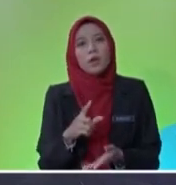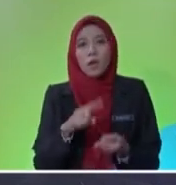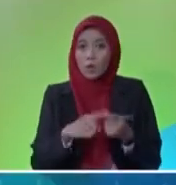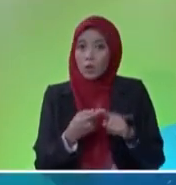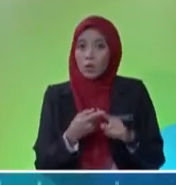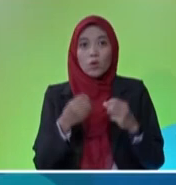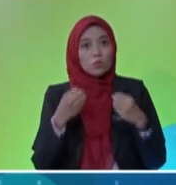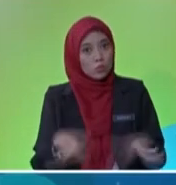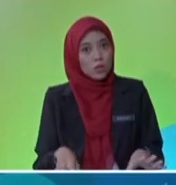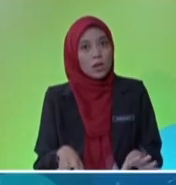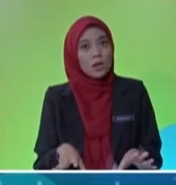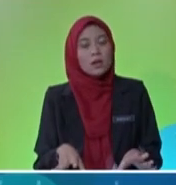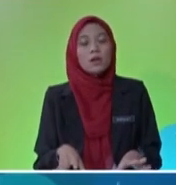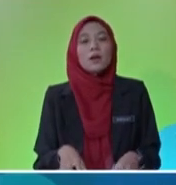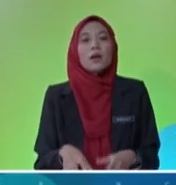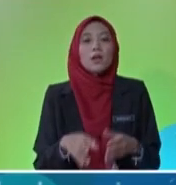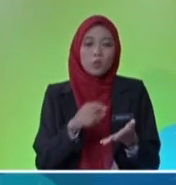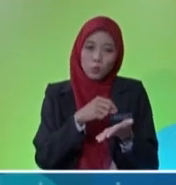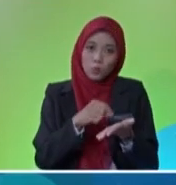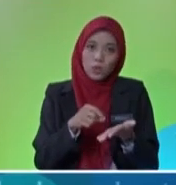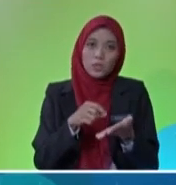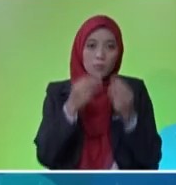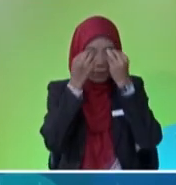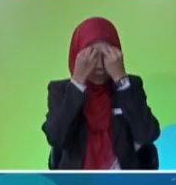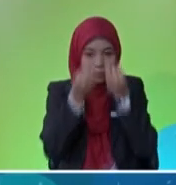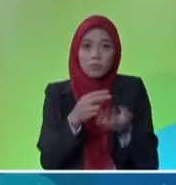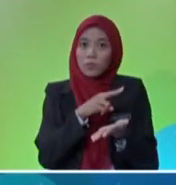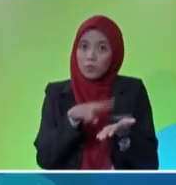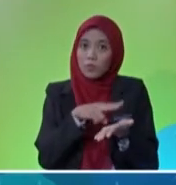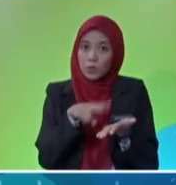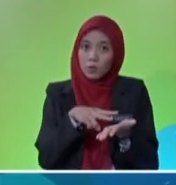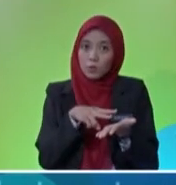Dash ia memaklumi berdasarkan video tadi boleh boleh